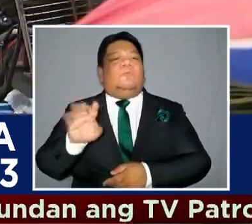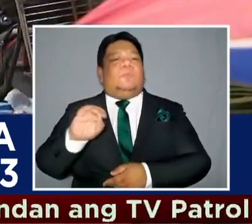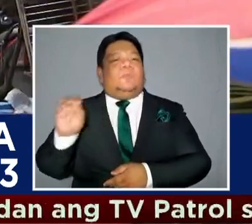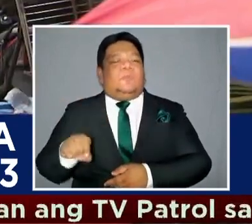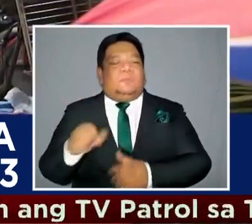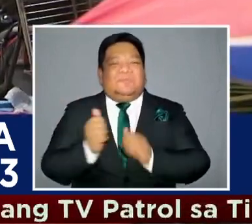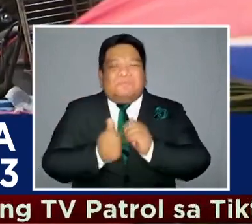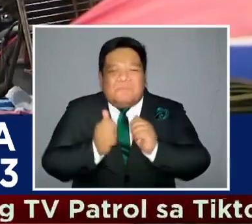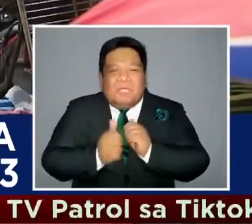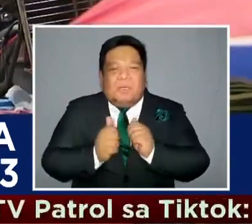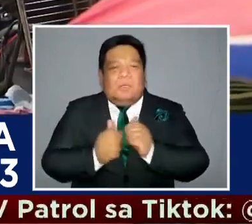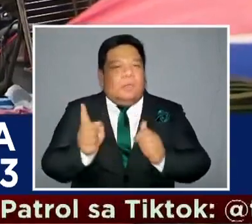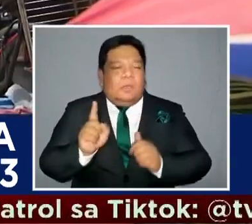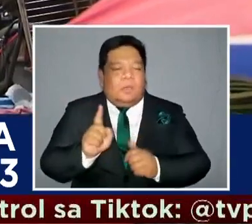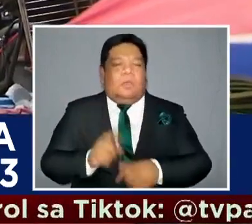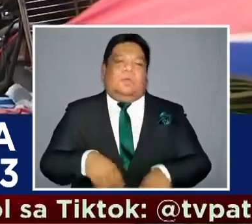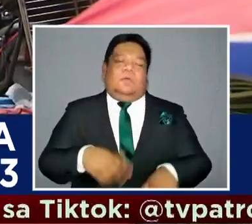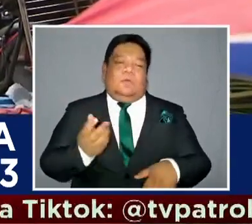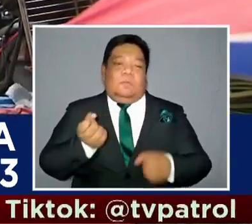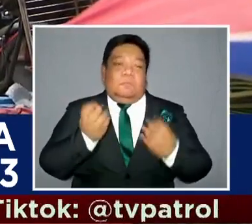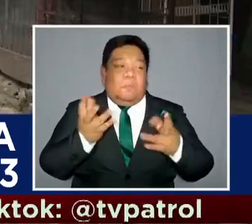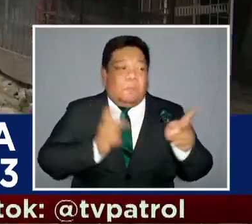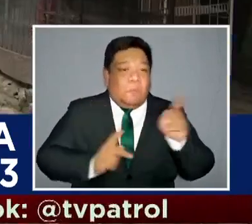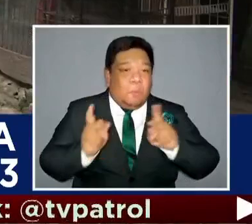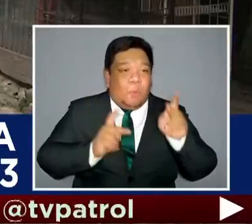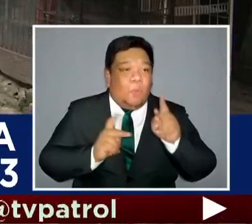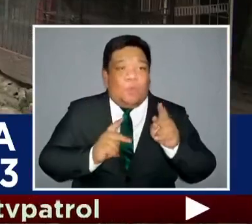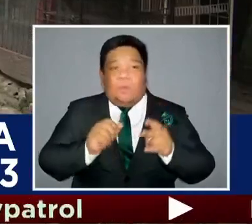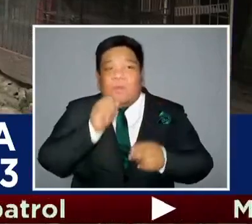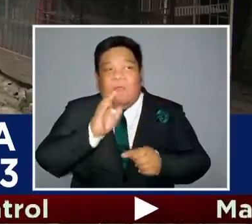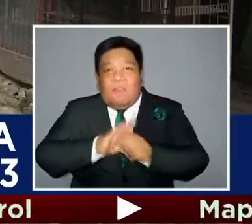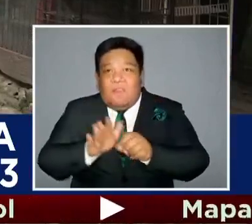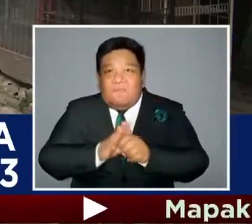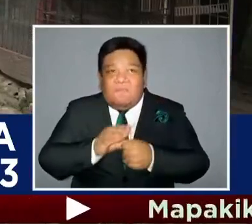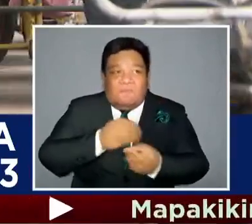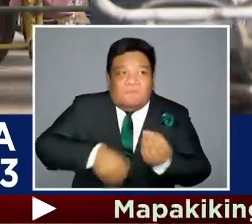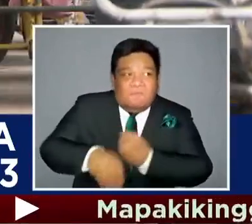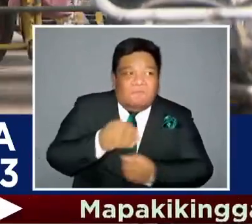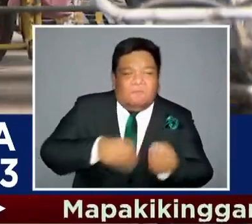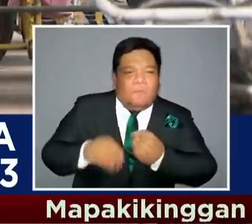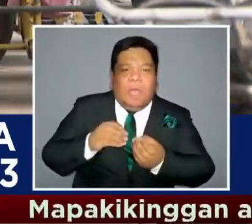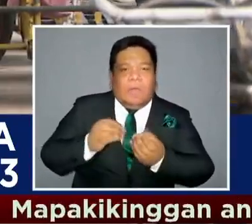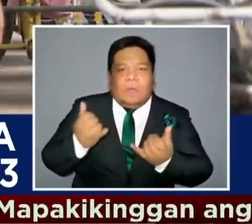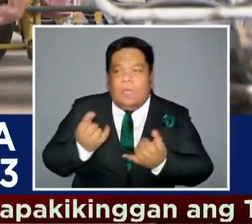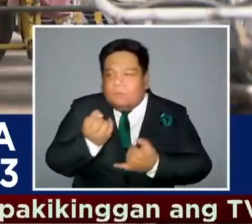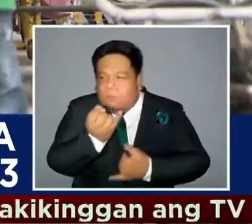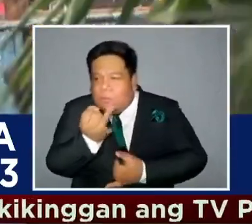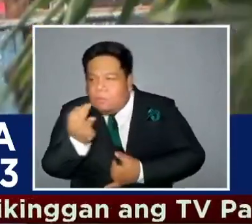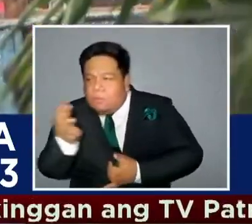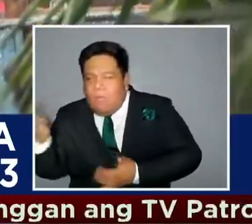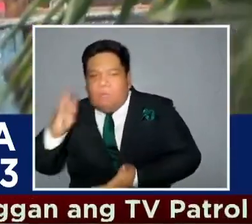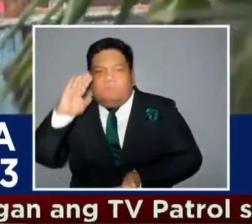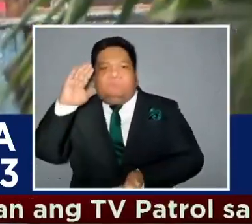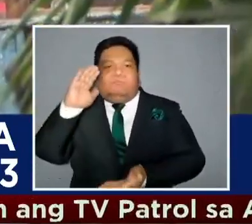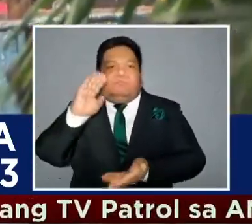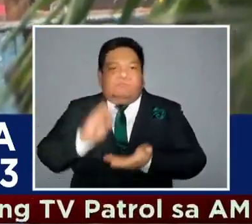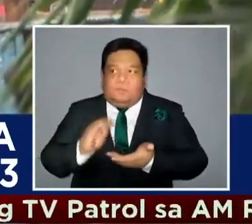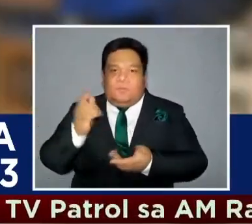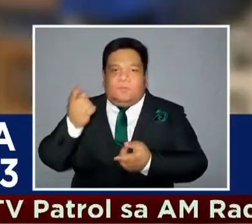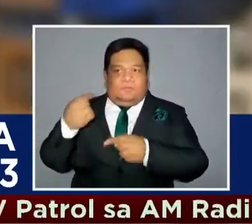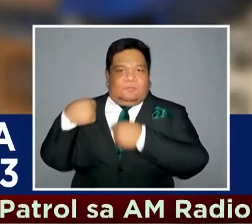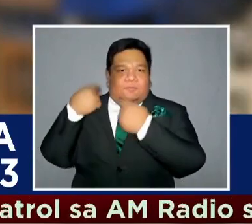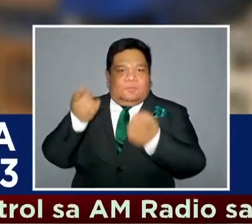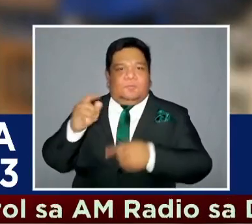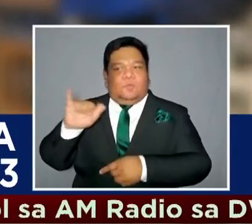ang bilang ng mga individual na hindi sapat ang kinikita para sa pangunahing pangangailangan noong unang 6 na buwan ng taong